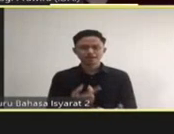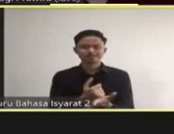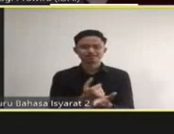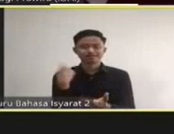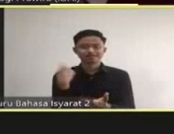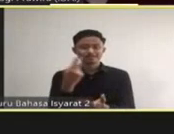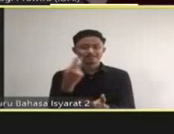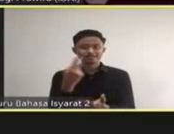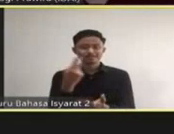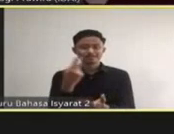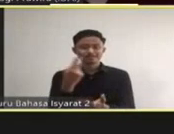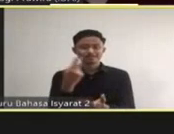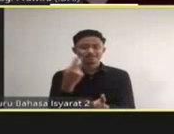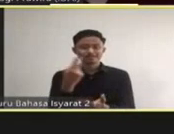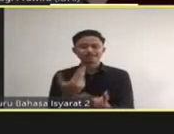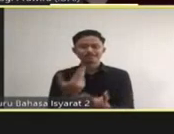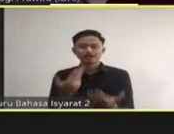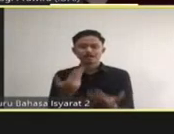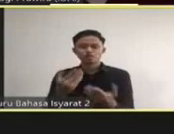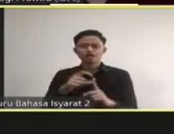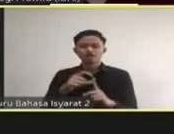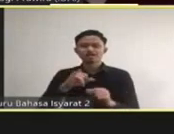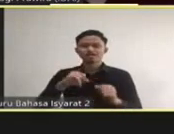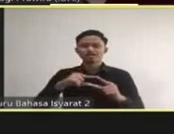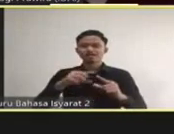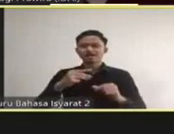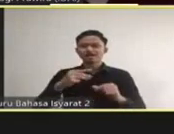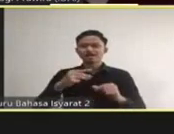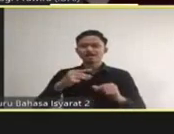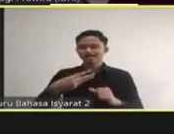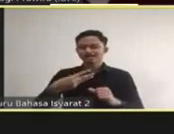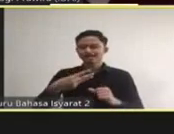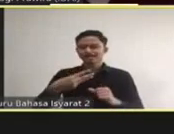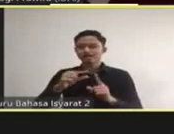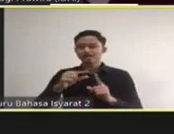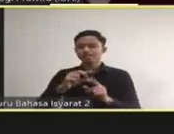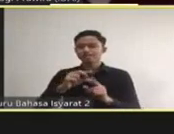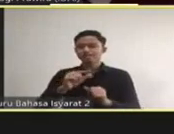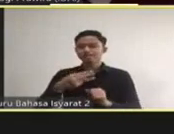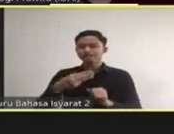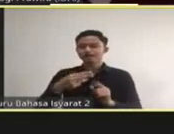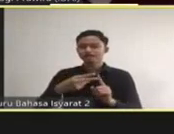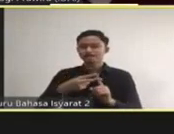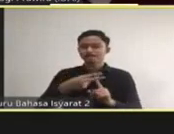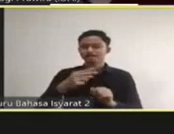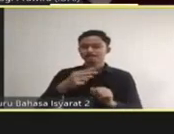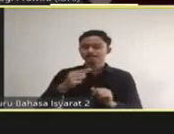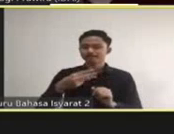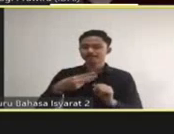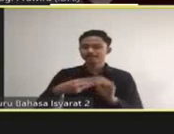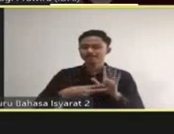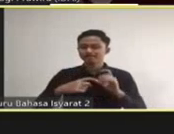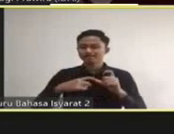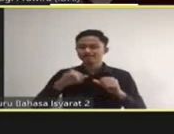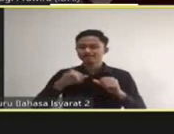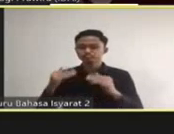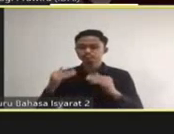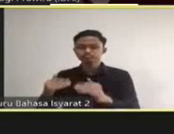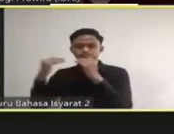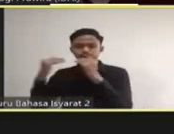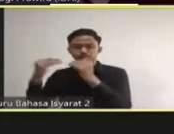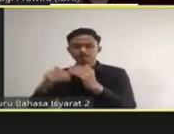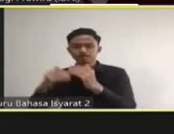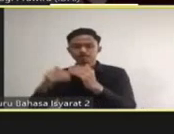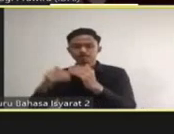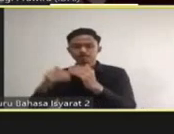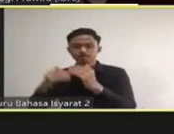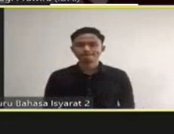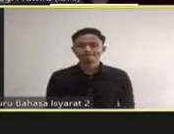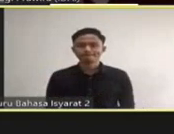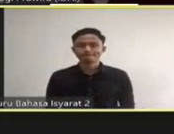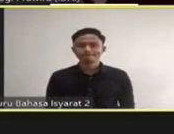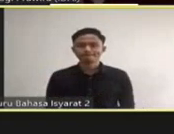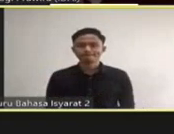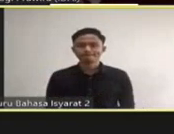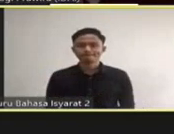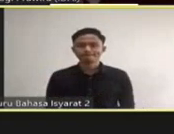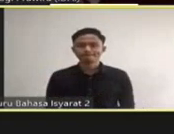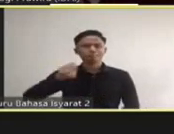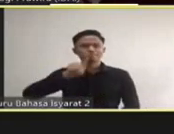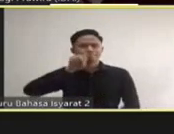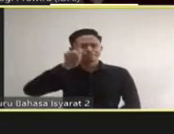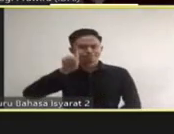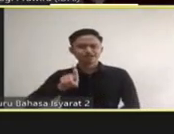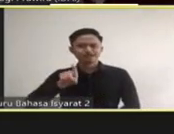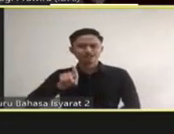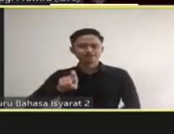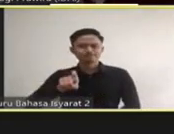prevalensi diare ini angkanya juga cukup tinggi. Nanti akan ada slide berikutnya yang menjelaskan. Sekarang pertanyaannya, apakah